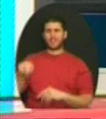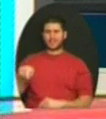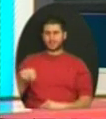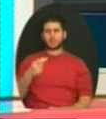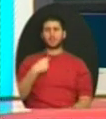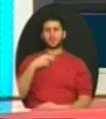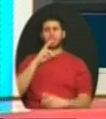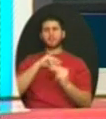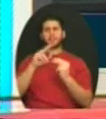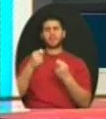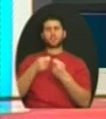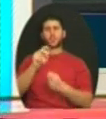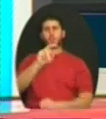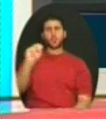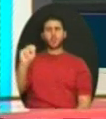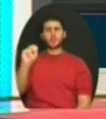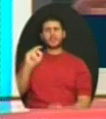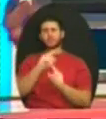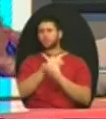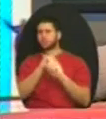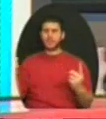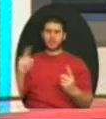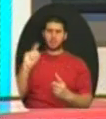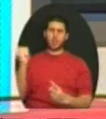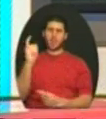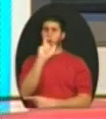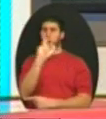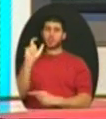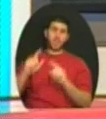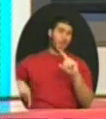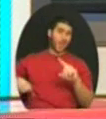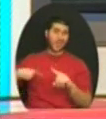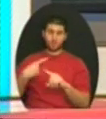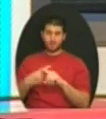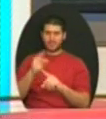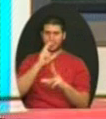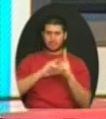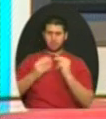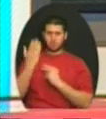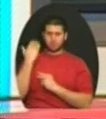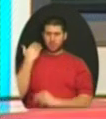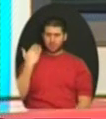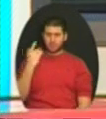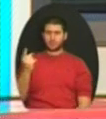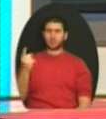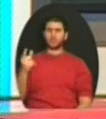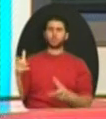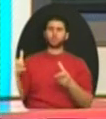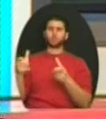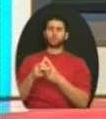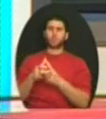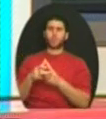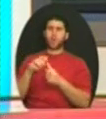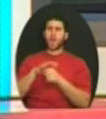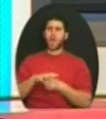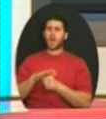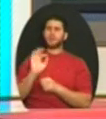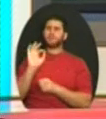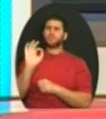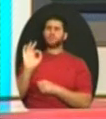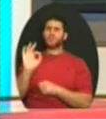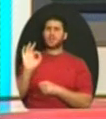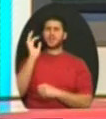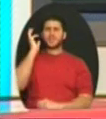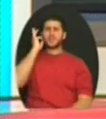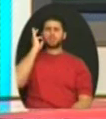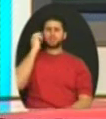הכנסת. עכשיו נעסוק בעניין קצת אחר מכל הכותרות שעליהם דיברנו מוקדם יותר. השדולה למען